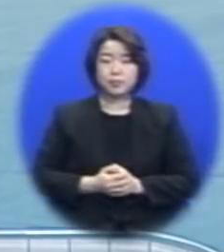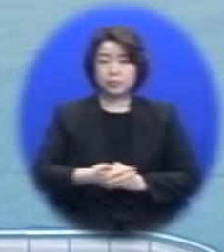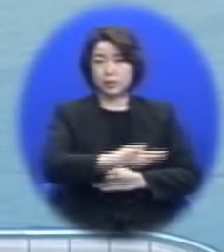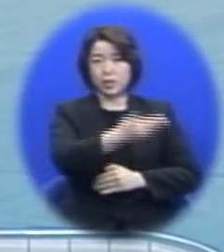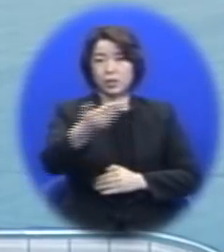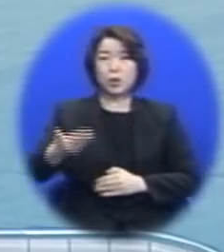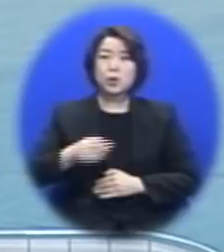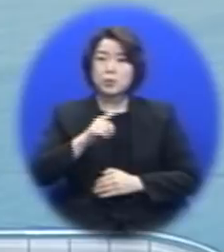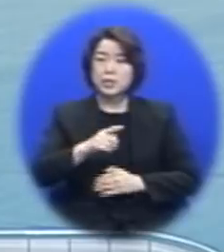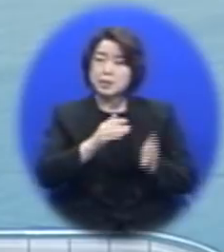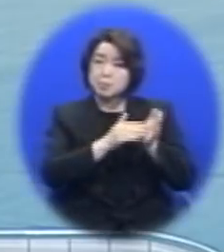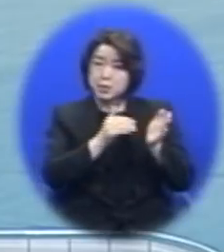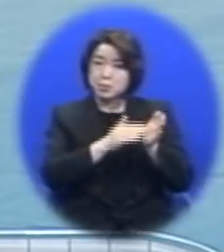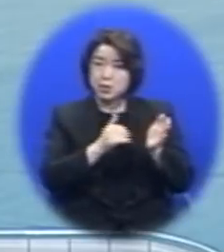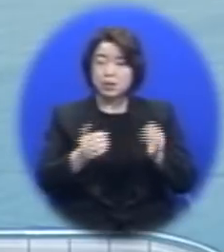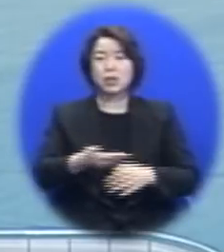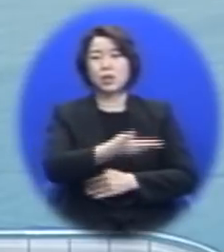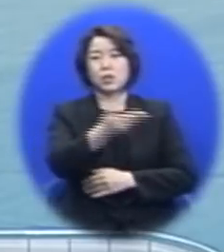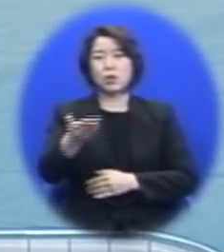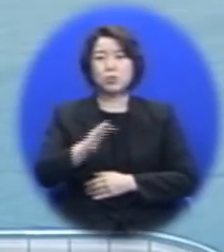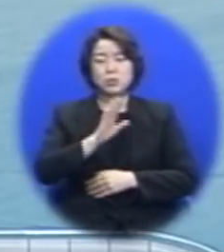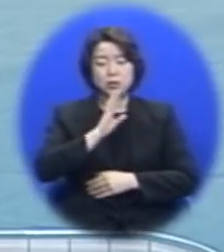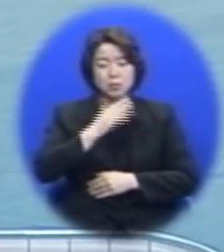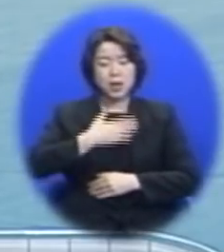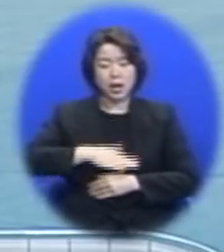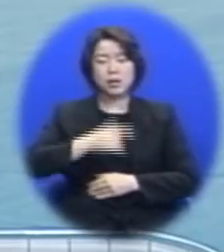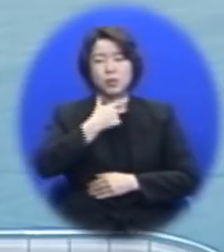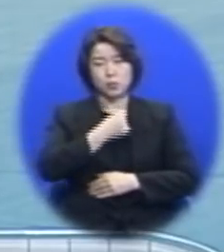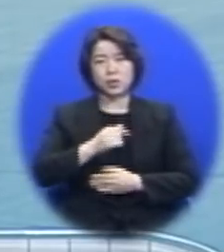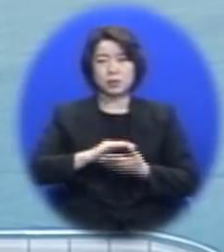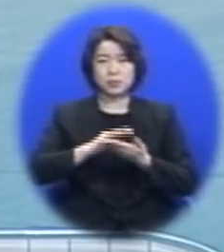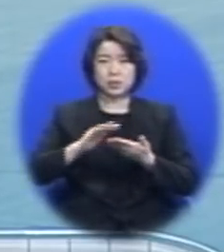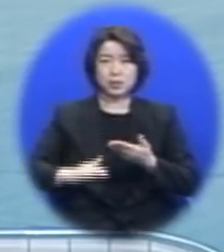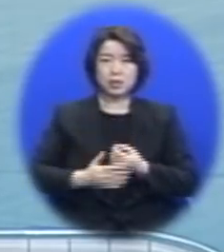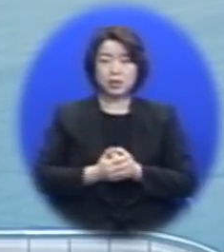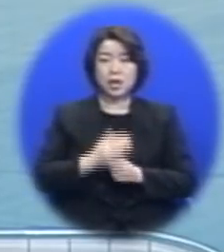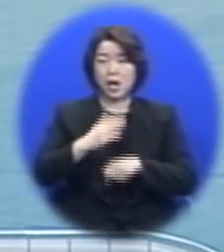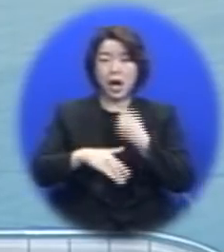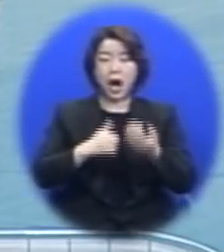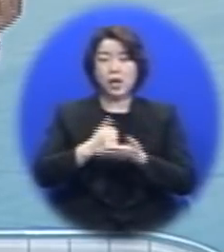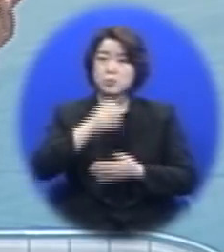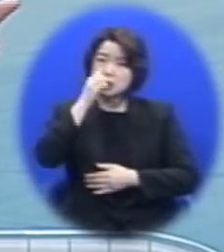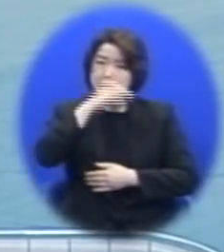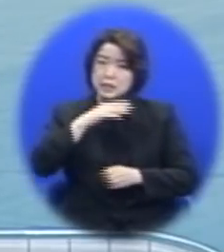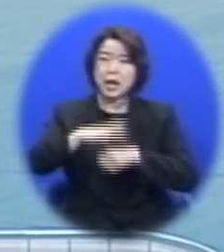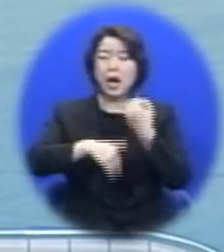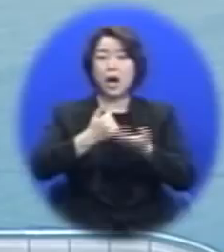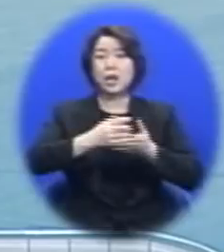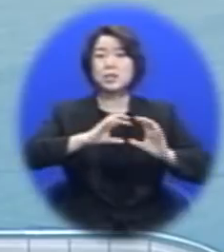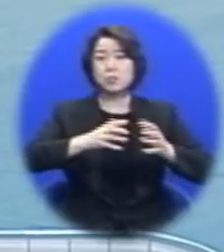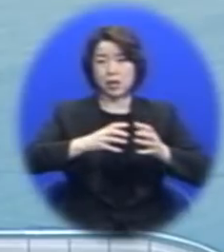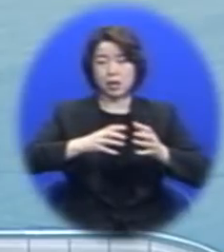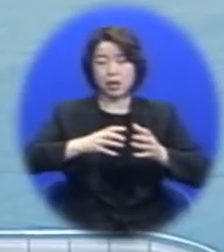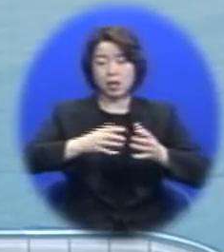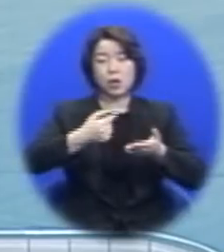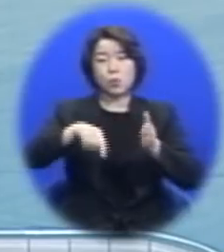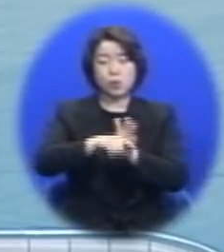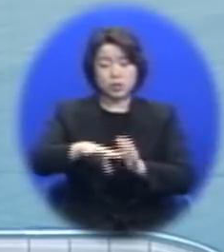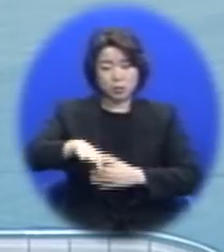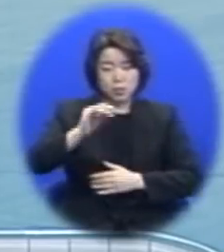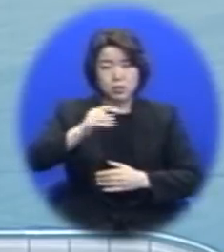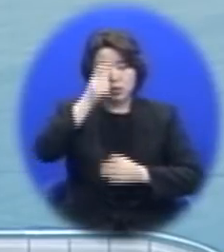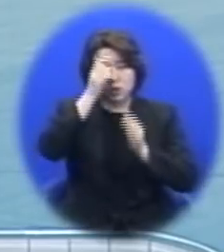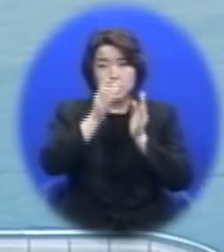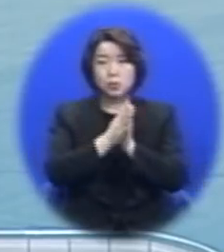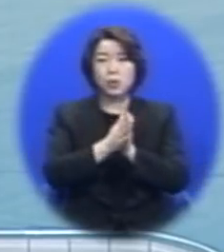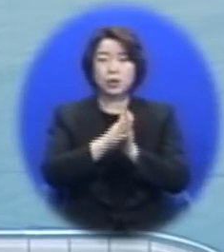여러분, 이 비밀을 여러분이 정말 아셔야 돼요. 하나님이 괜히 하나님의 나라를 위해서 먼저 기도하라고 한 게 아닙니다. 그